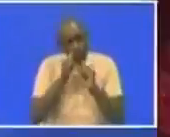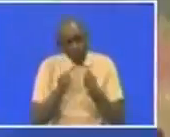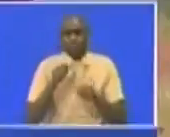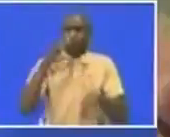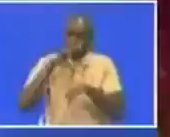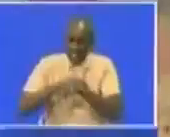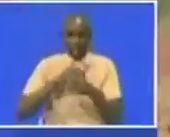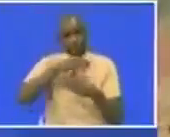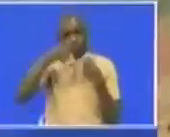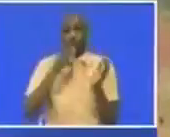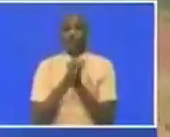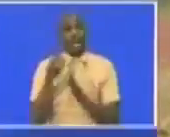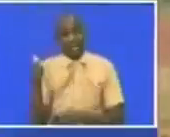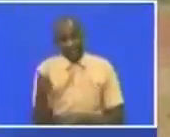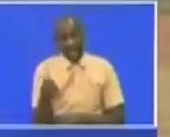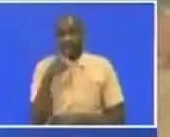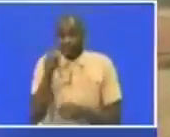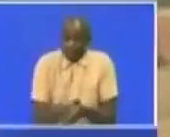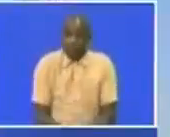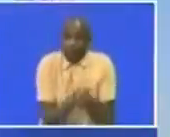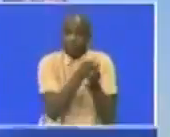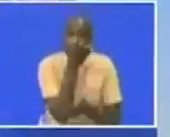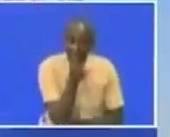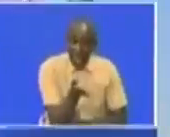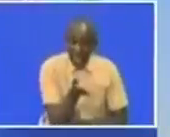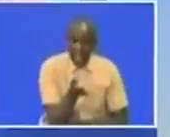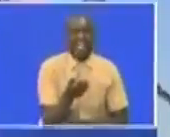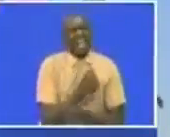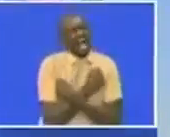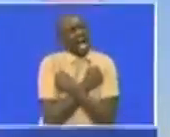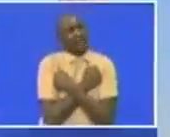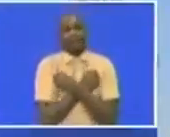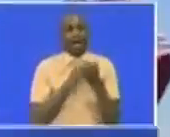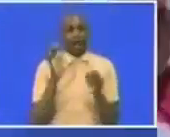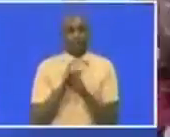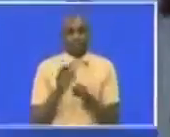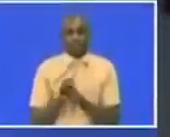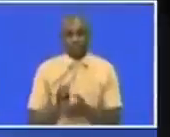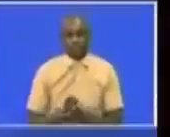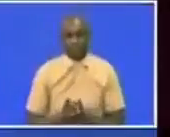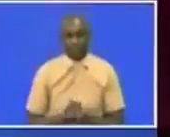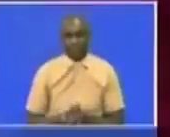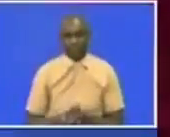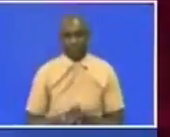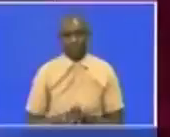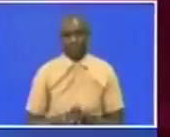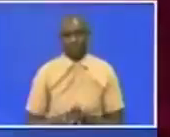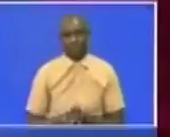kujiwianisha na wenzake. Mchezo wa voleboli ukiwa kipenzi chake.